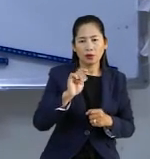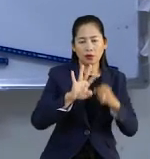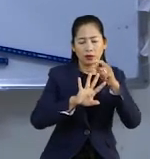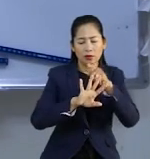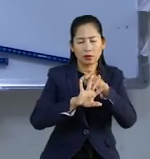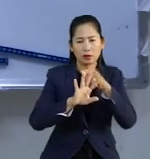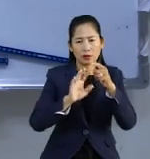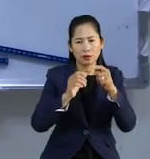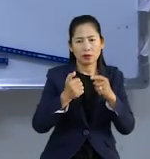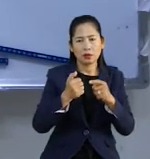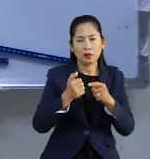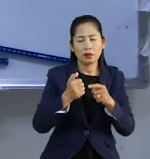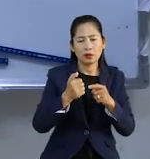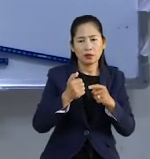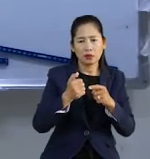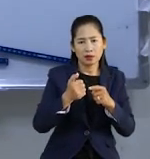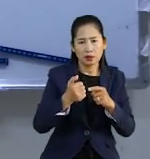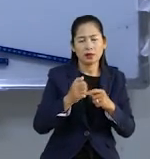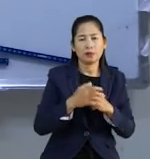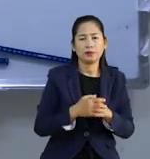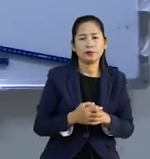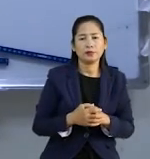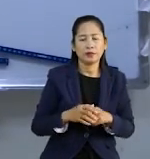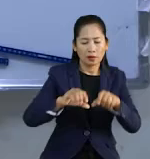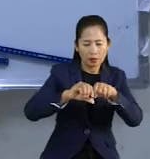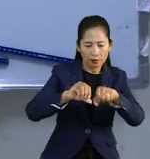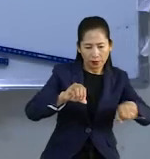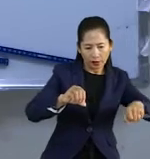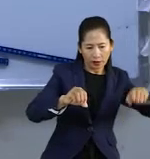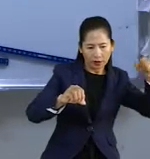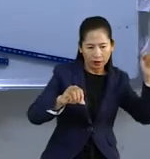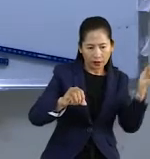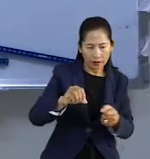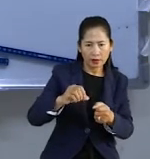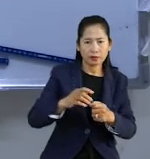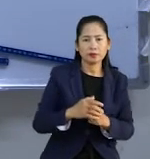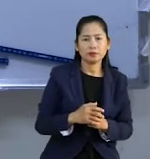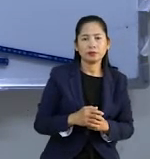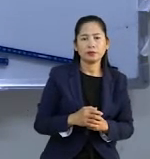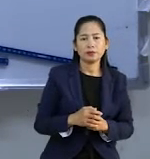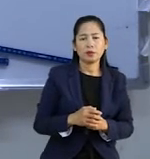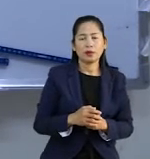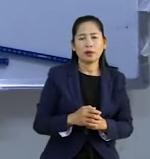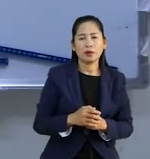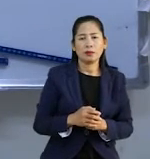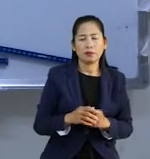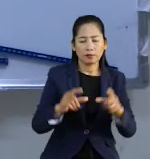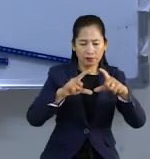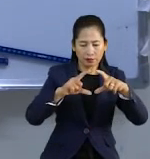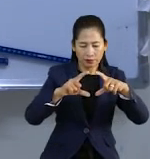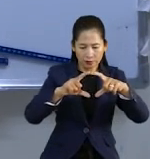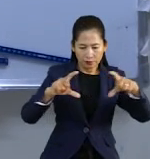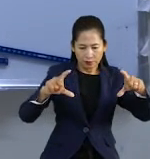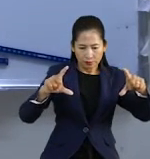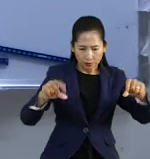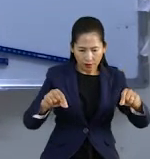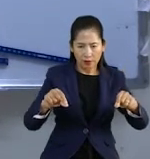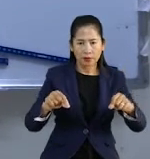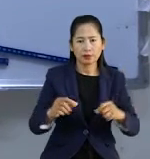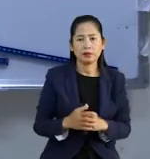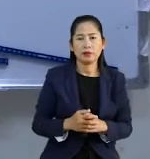นะขะขันนะเปรียขันจังไงก่อนหอบันบาดบันคัตบัน